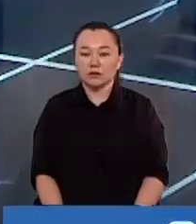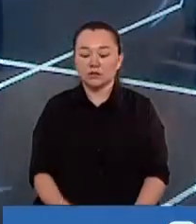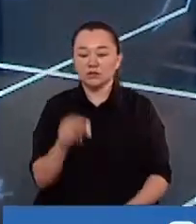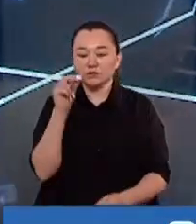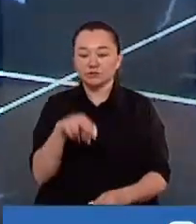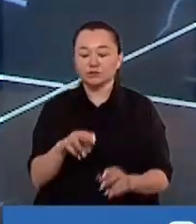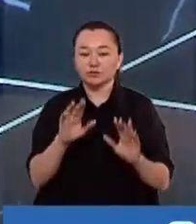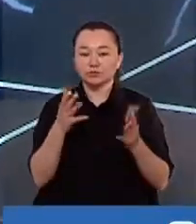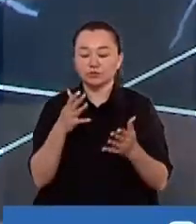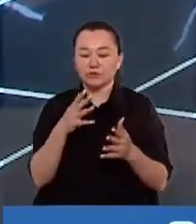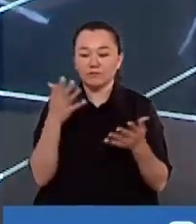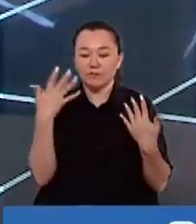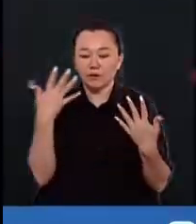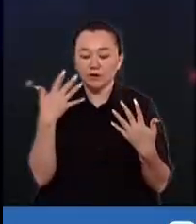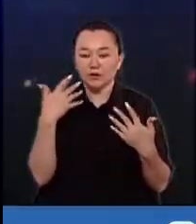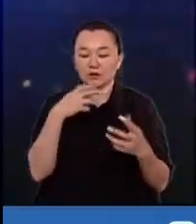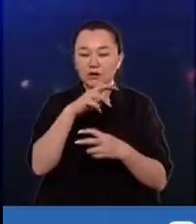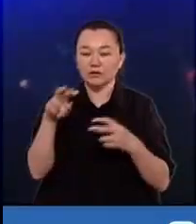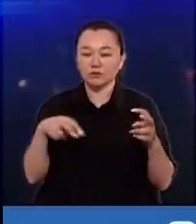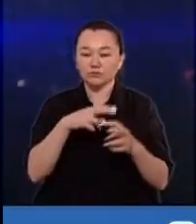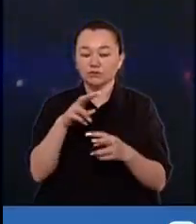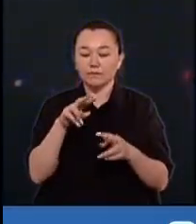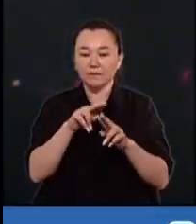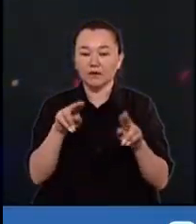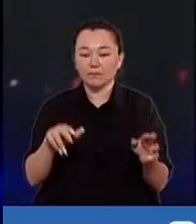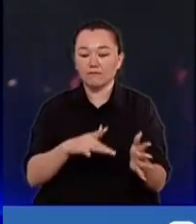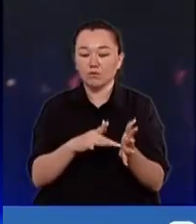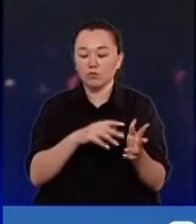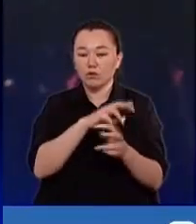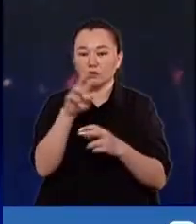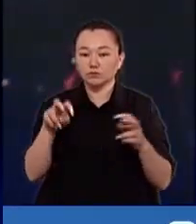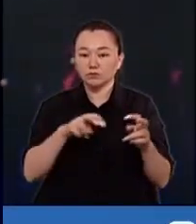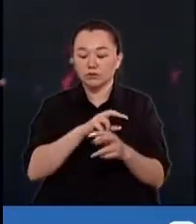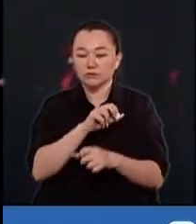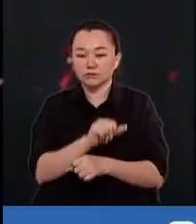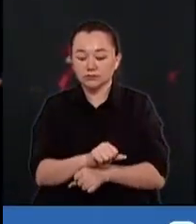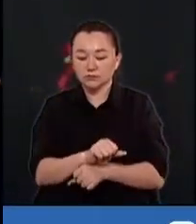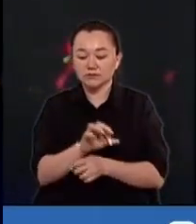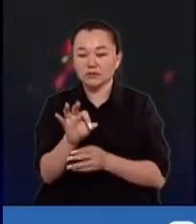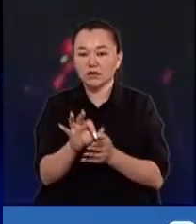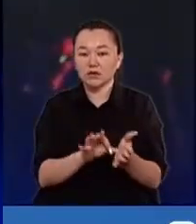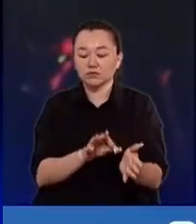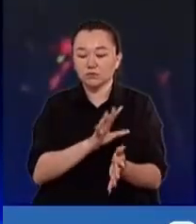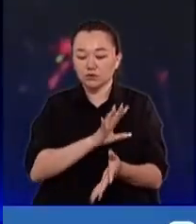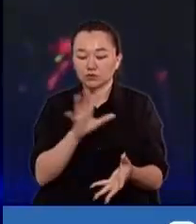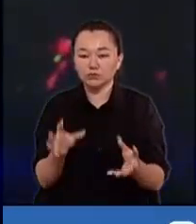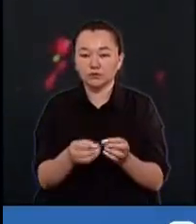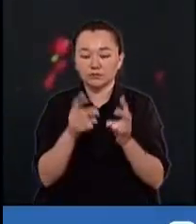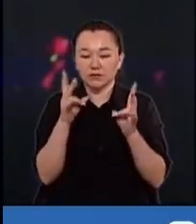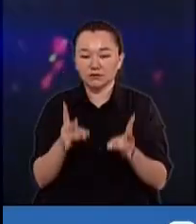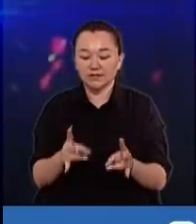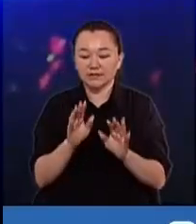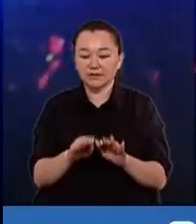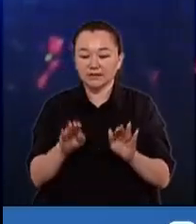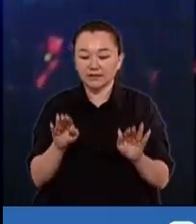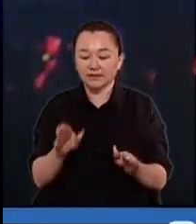ЧП произошло в парке аттракционов в Петропавловске. Карусель заклинила, и она резко затормозила. В результате пострадали